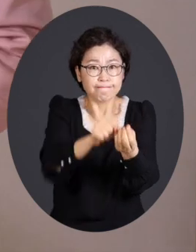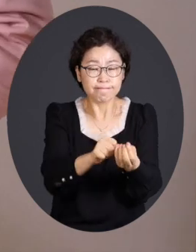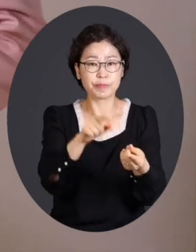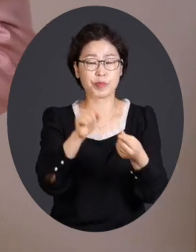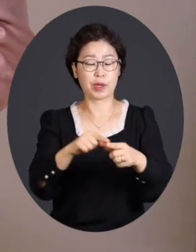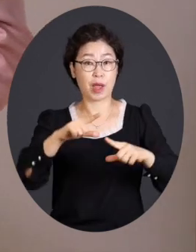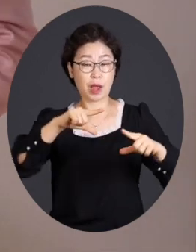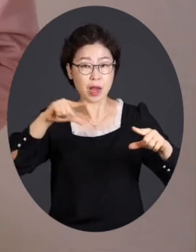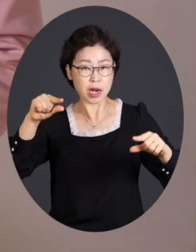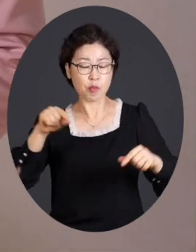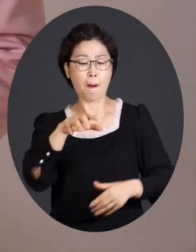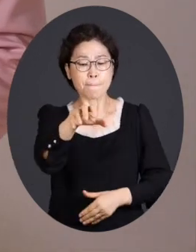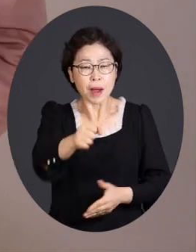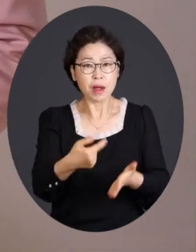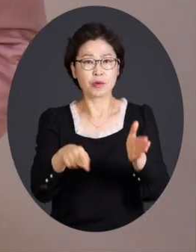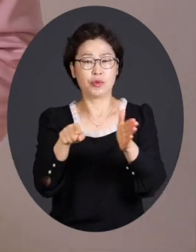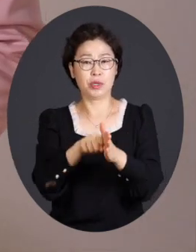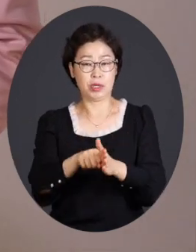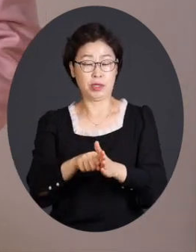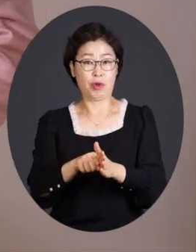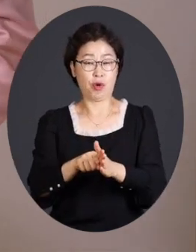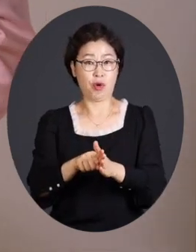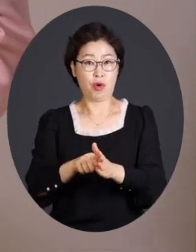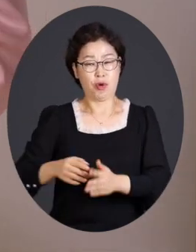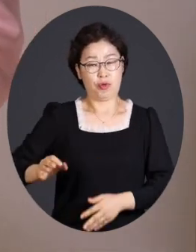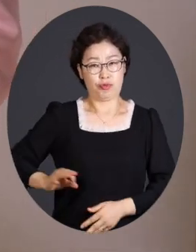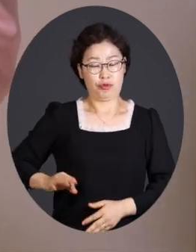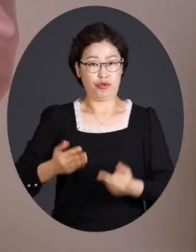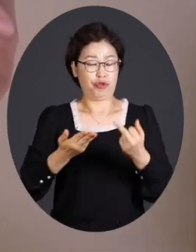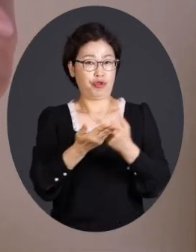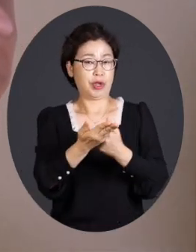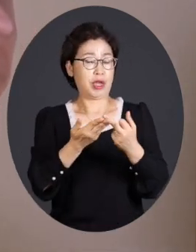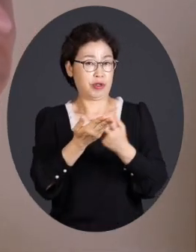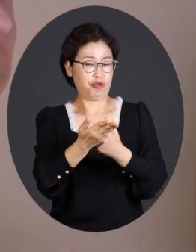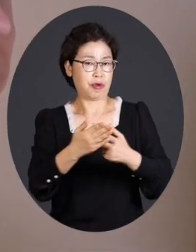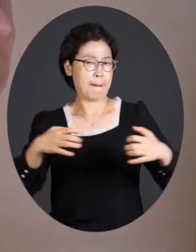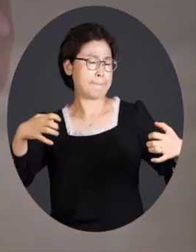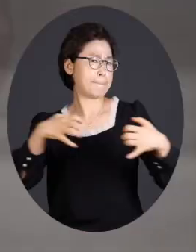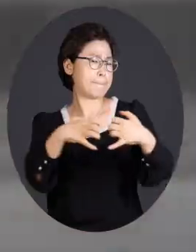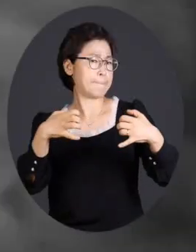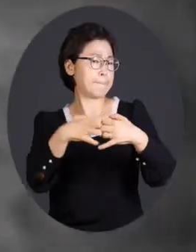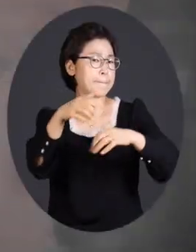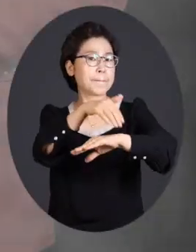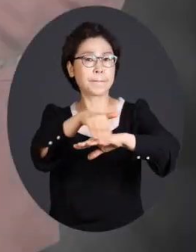본토를 점령하기 위해 규슈와 제주를 공격하는 계획을 세웁니다.